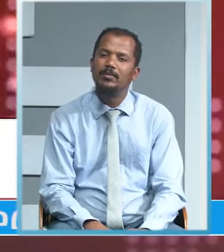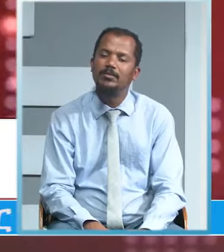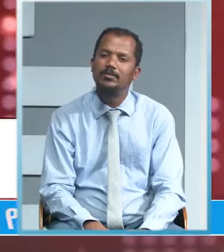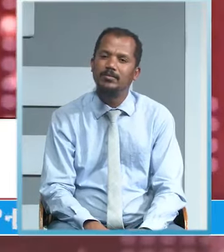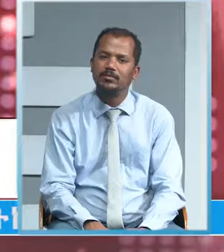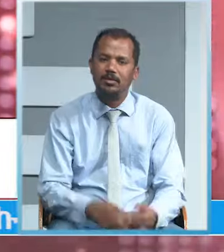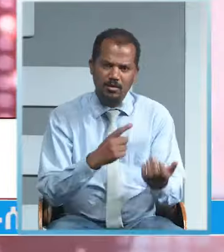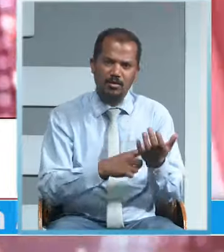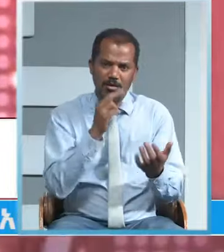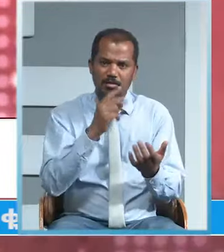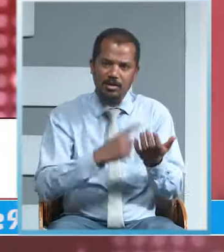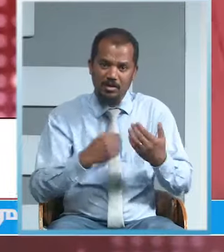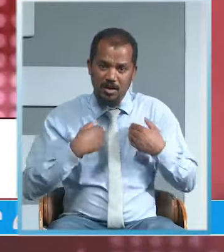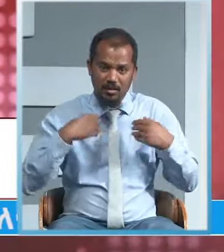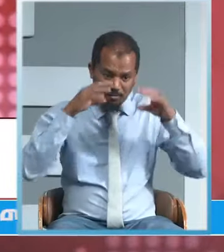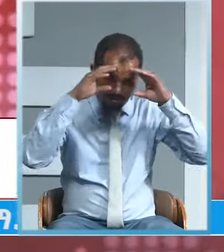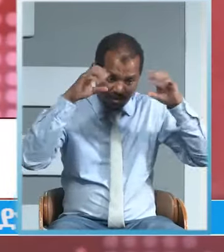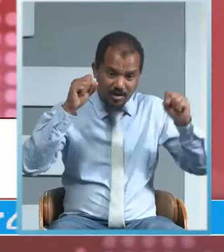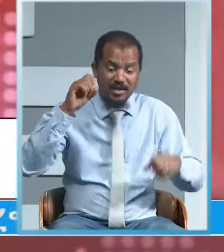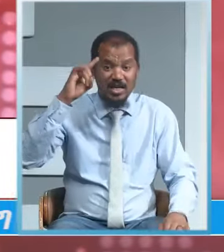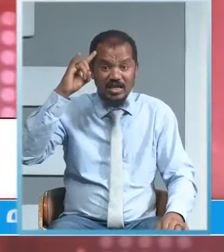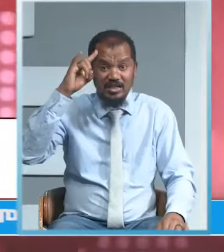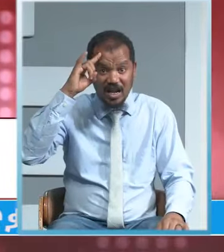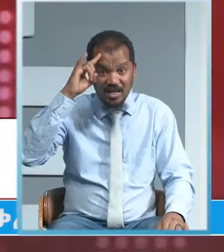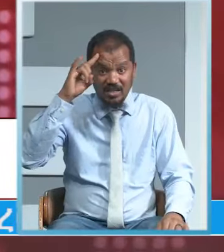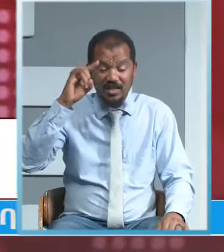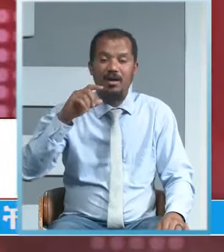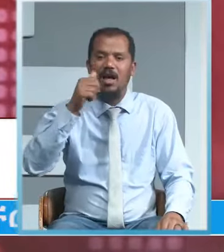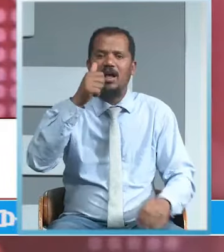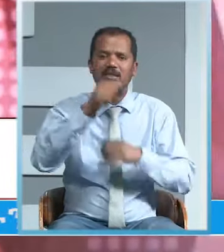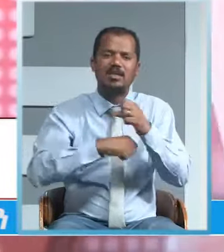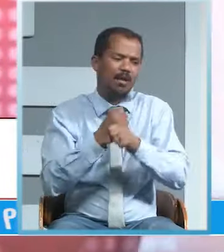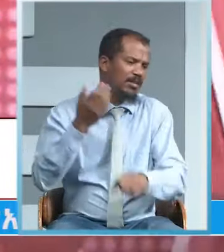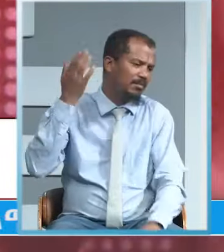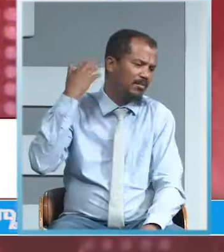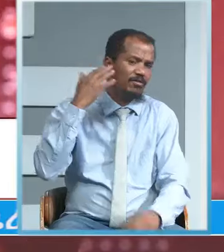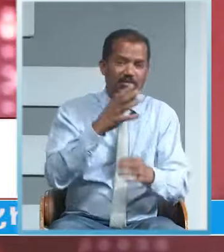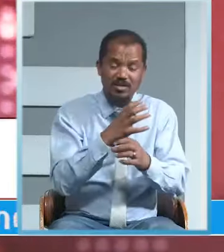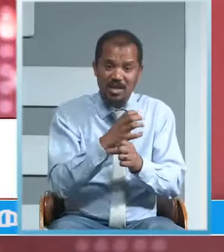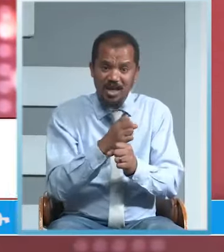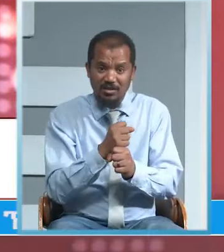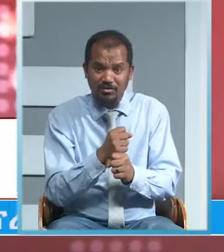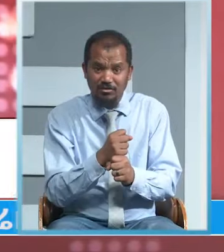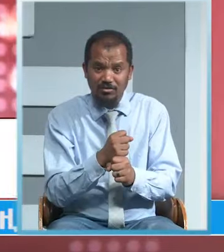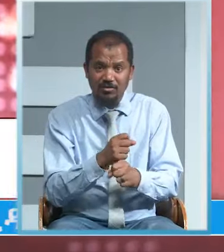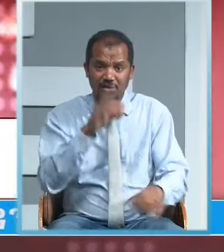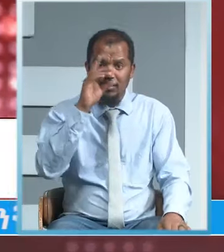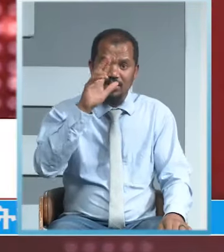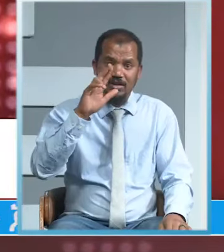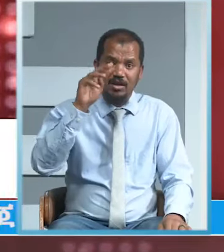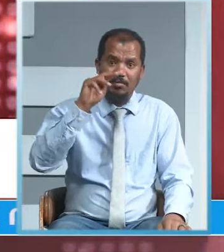ይህ በእንዲህ እንዳለ ፕሬዚዳንት ዘለንስኪ ከአስር ዓመት በፊት የተያያዘችውን